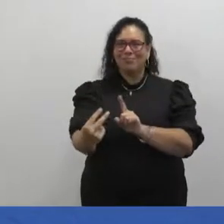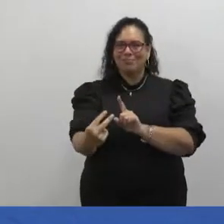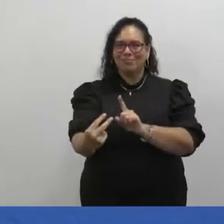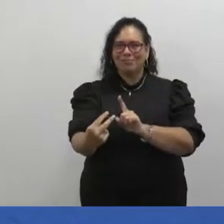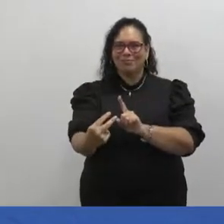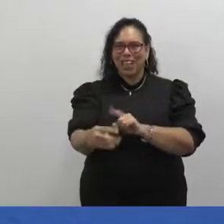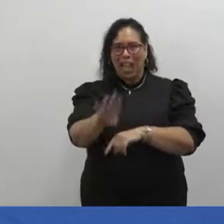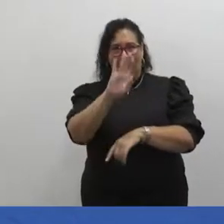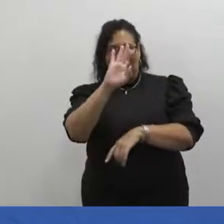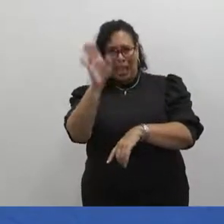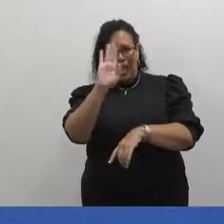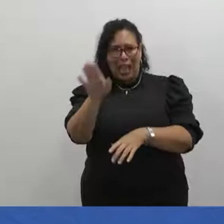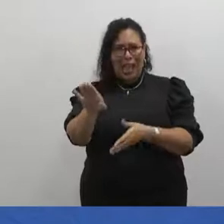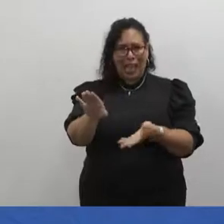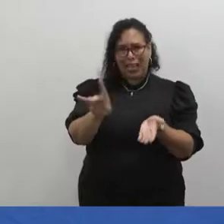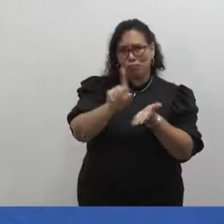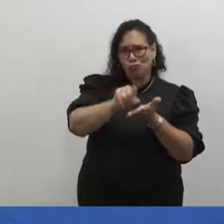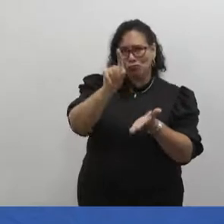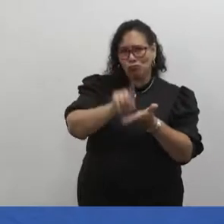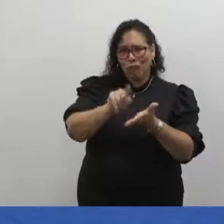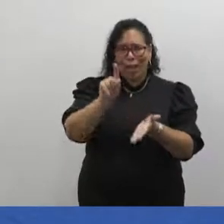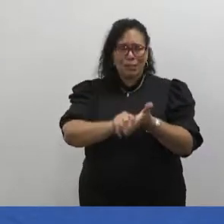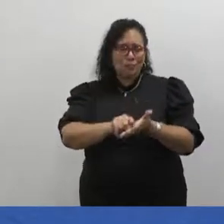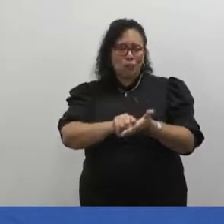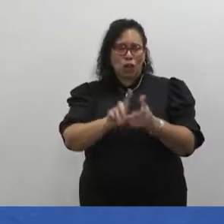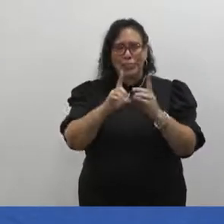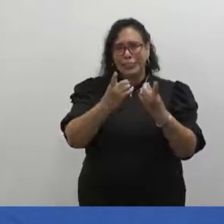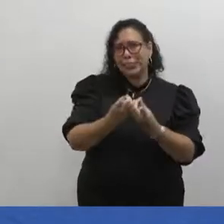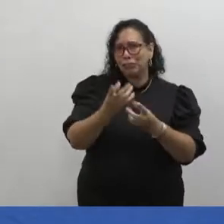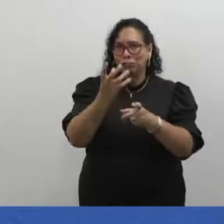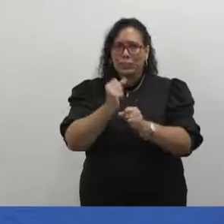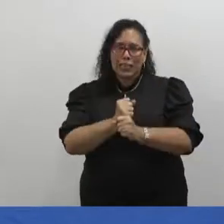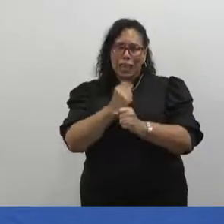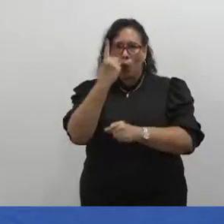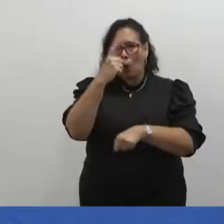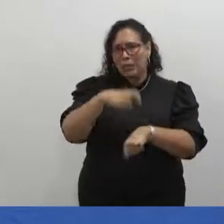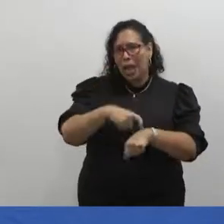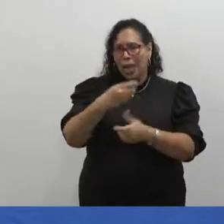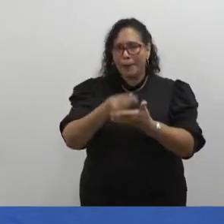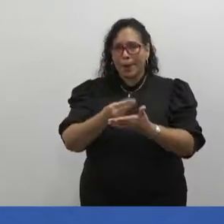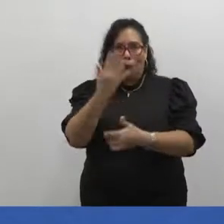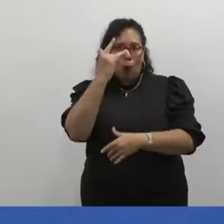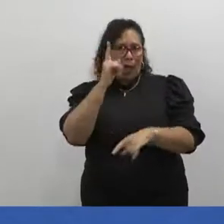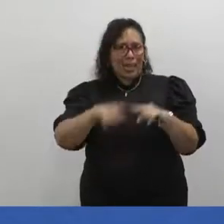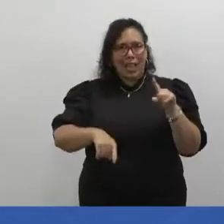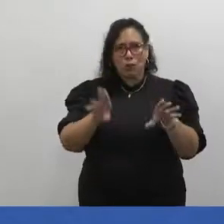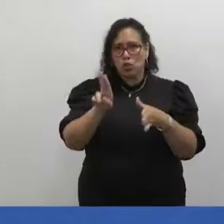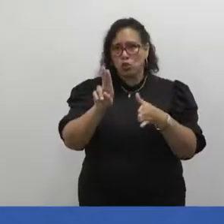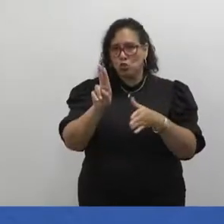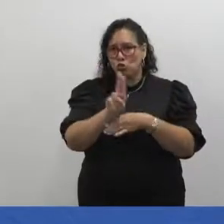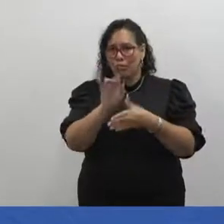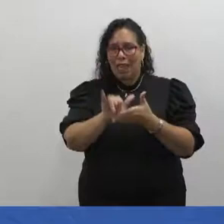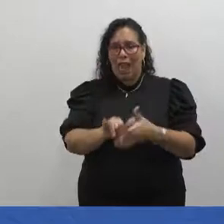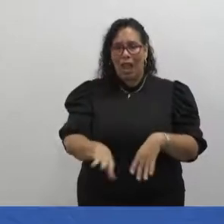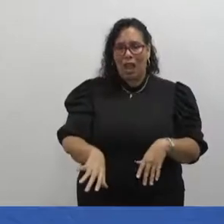lượng viêm rong tiệt đái nó về để dùng chung được nó về bằng pram là nghĩ nè dùng trong đường thay thao